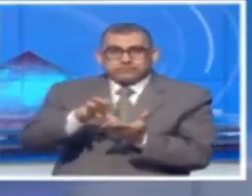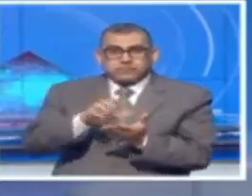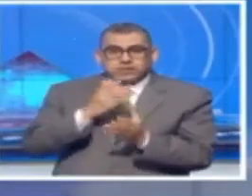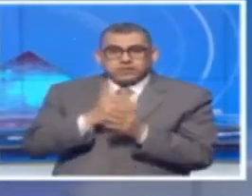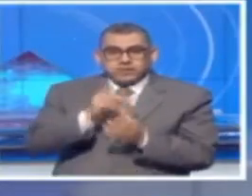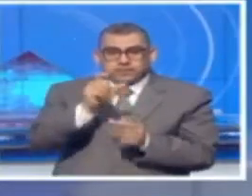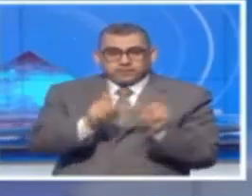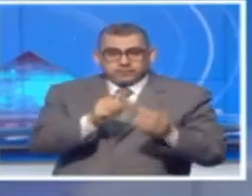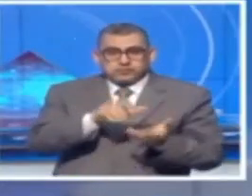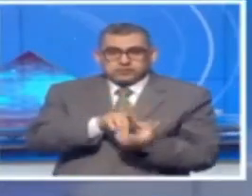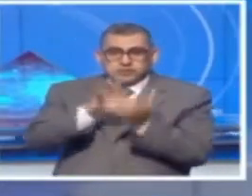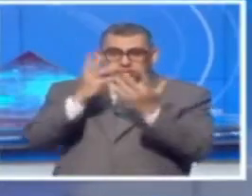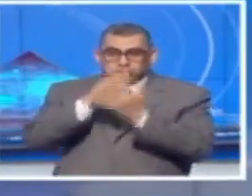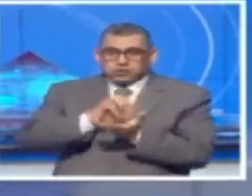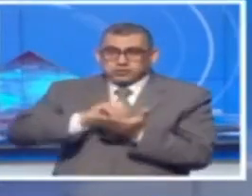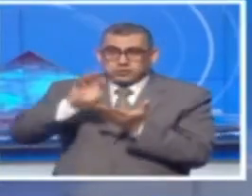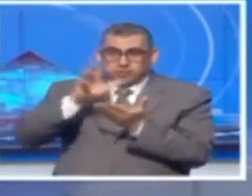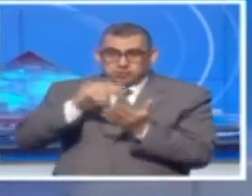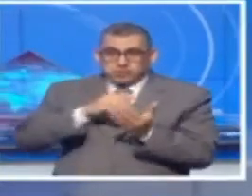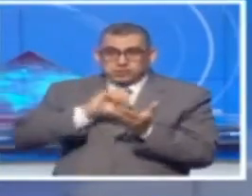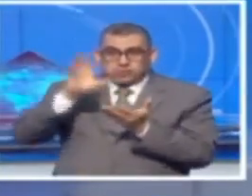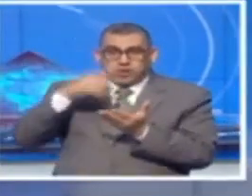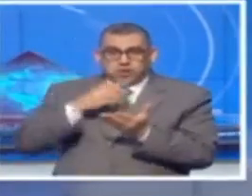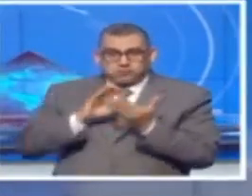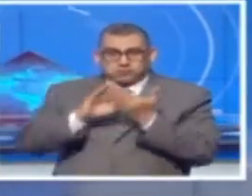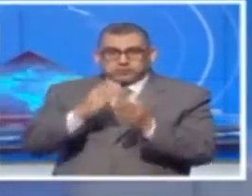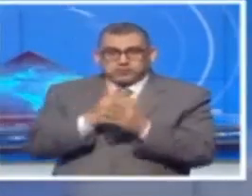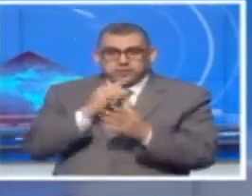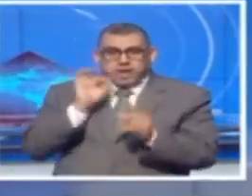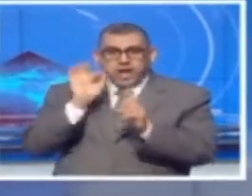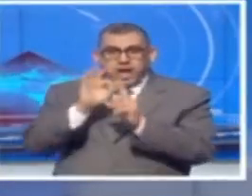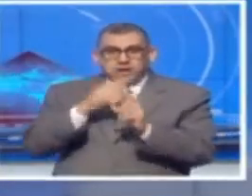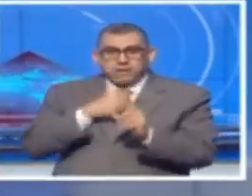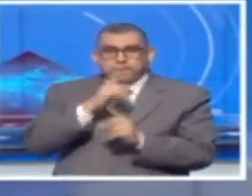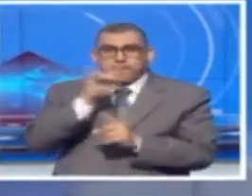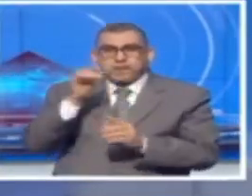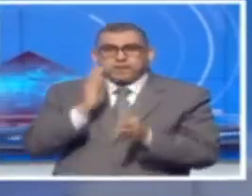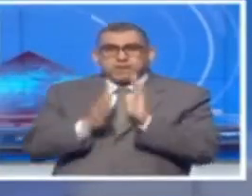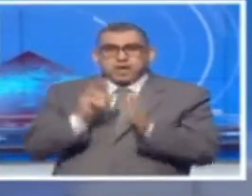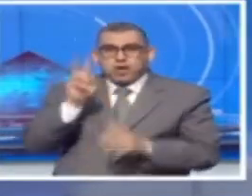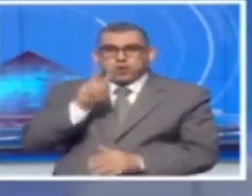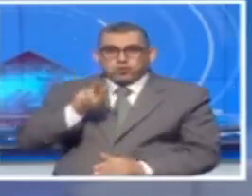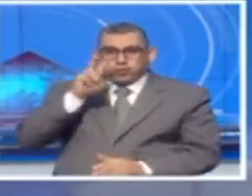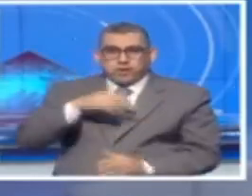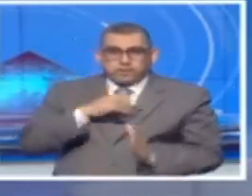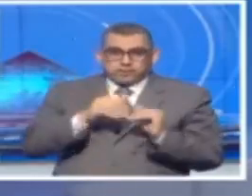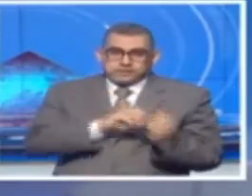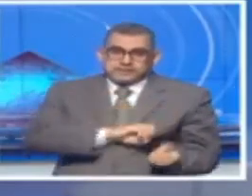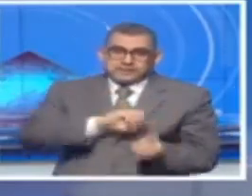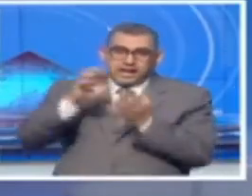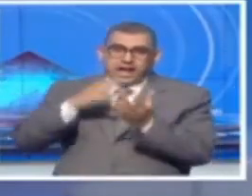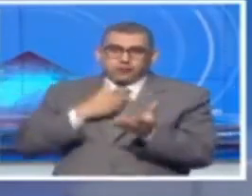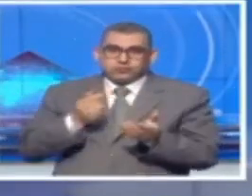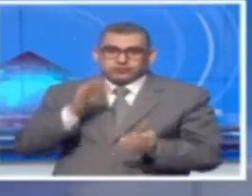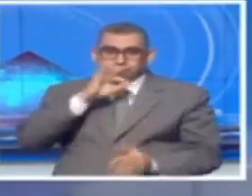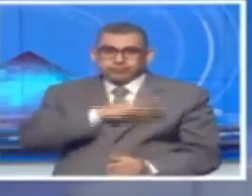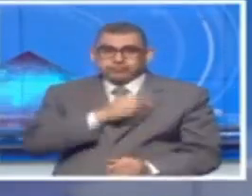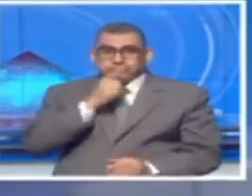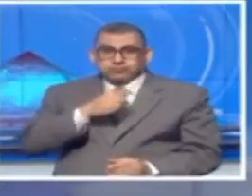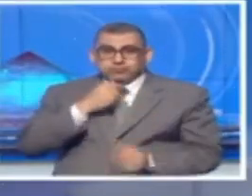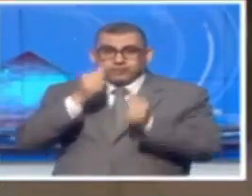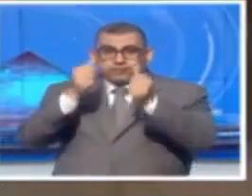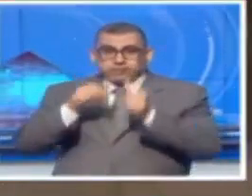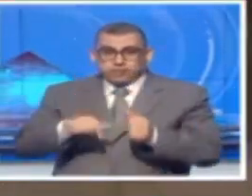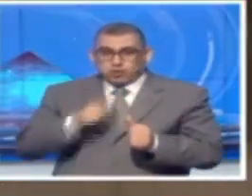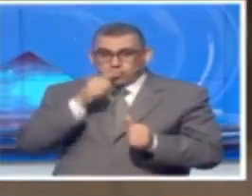الدعم لقطاع التصديري بما يسهم في تحقيق هدف 100 مليار دولار صادرات. وأكد الوزير في بيان له